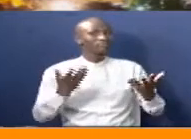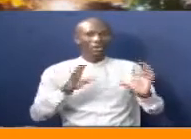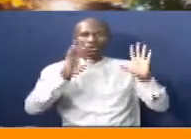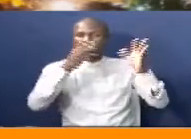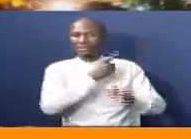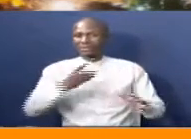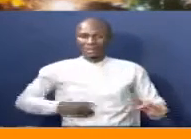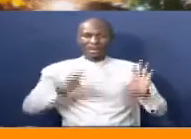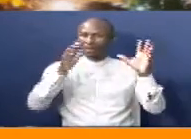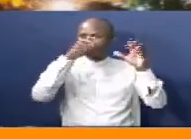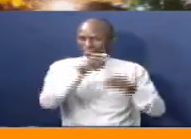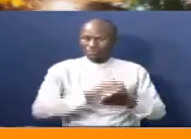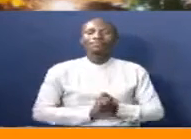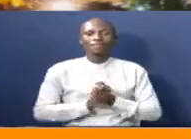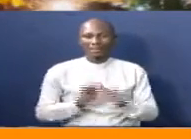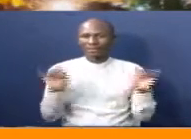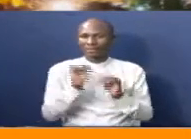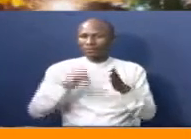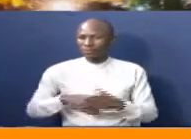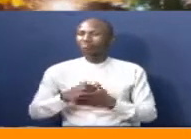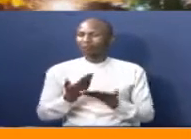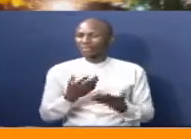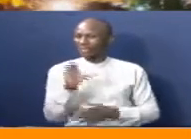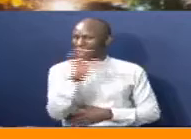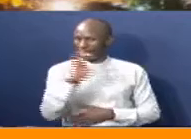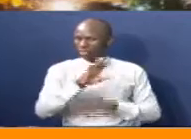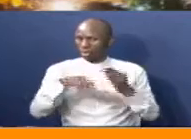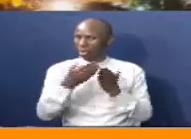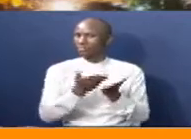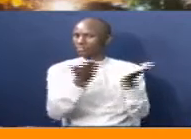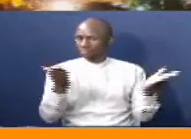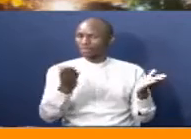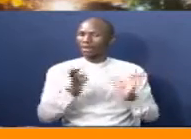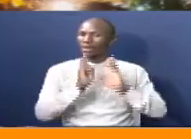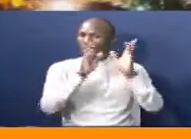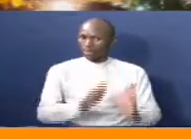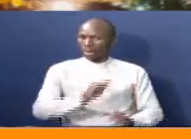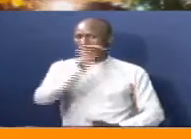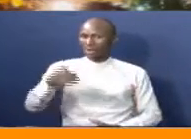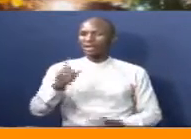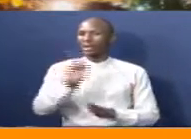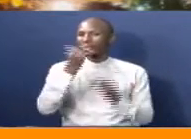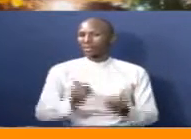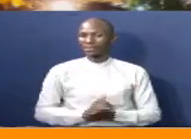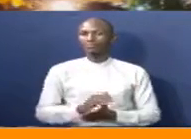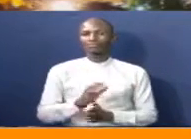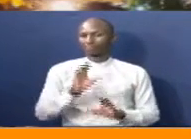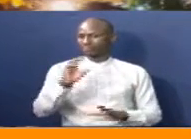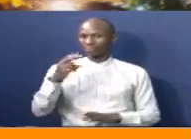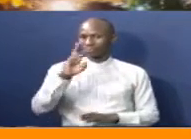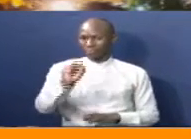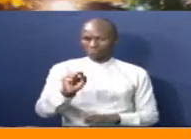kutania sikuku wa Christmas na makastoma mo. Mwandiki wetu kuma kaunti ni ya ilovi Chris